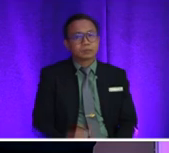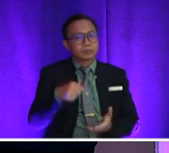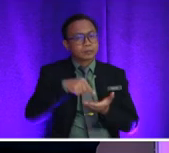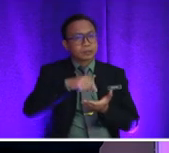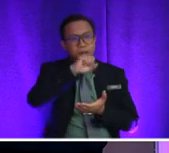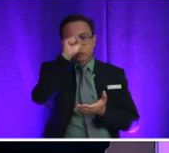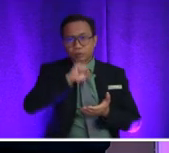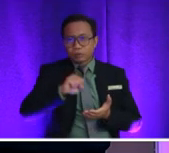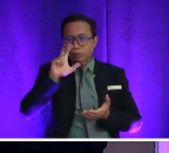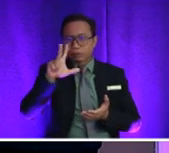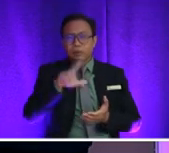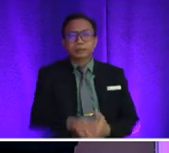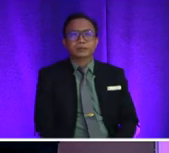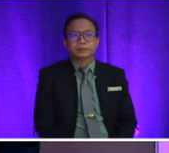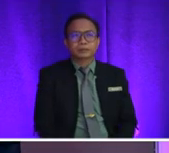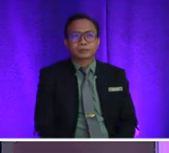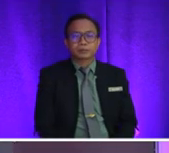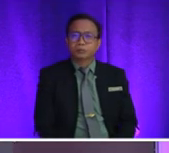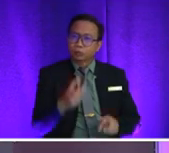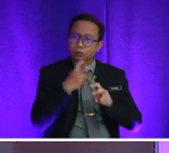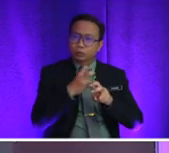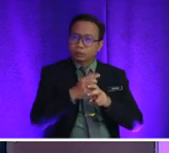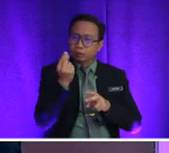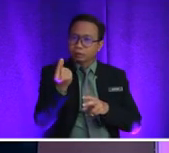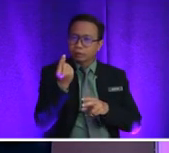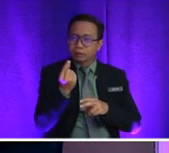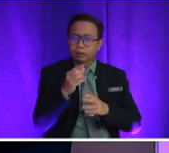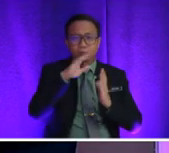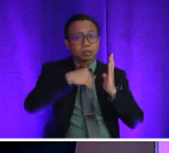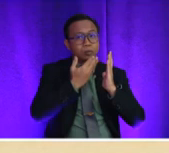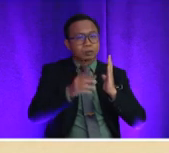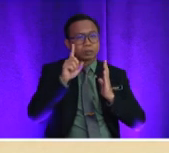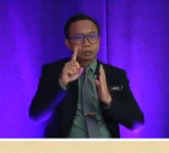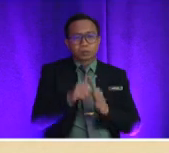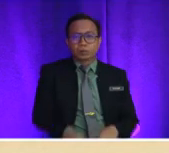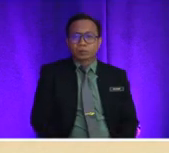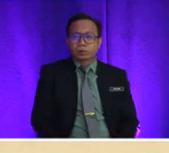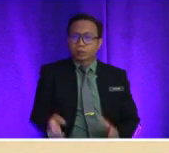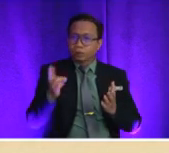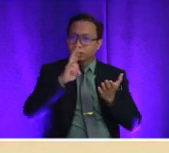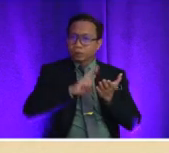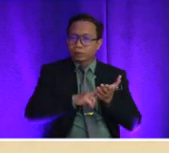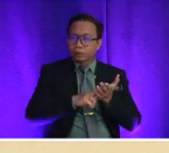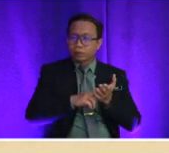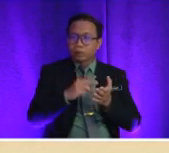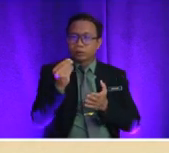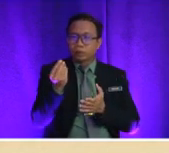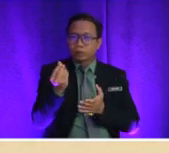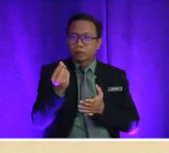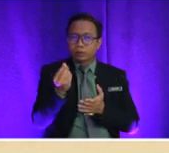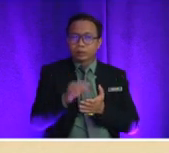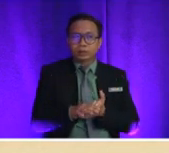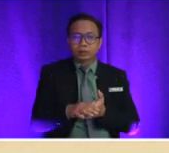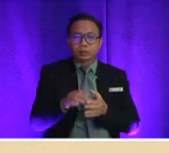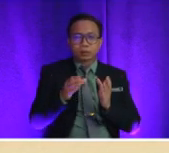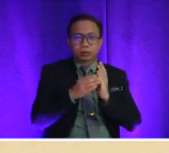adalah soal yang ketiga soal ini agak mencaba dimana jadwal 1 menunjukkan record keuangan penghasilan ikapalaga oleh